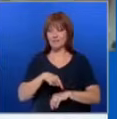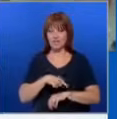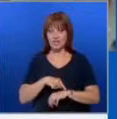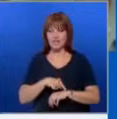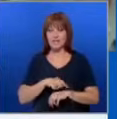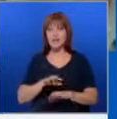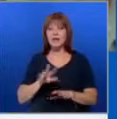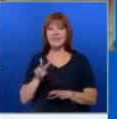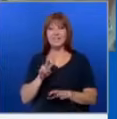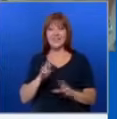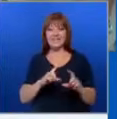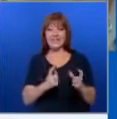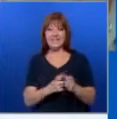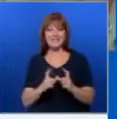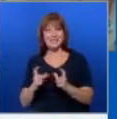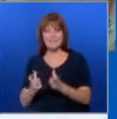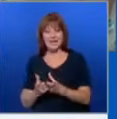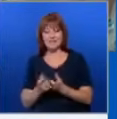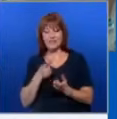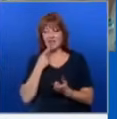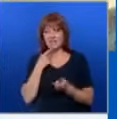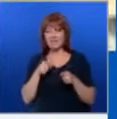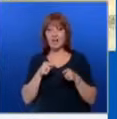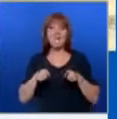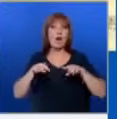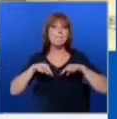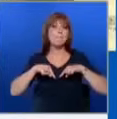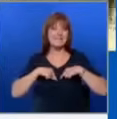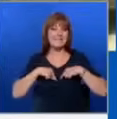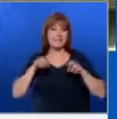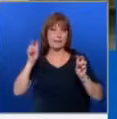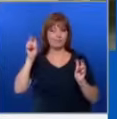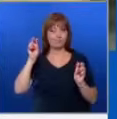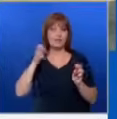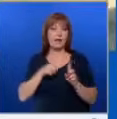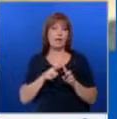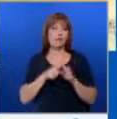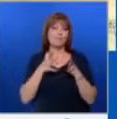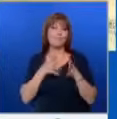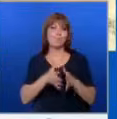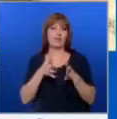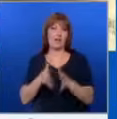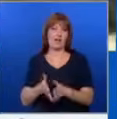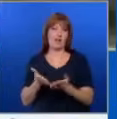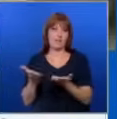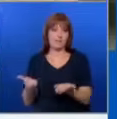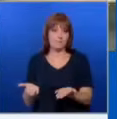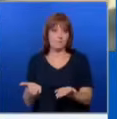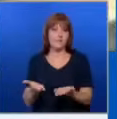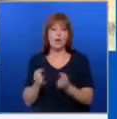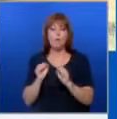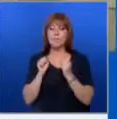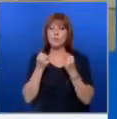двете семейства подобна присъда е, цитирам, подигравка с тях. Протестиращите